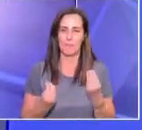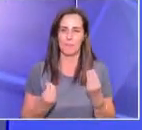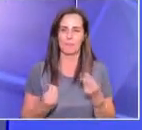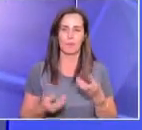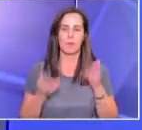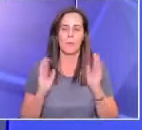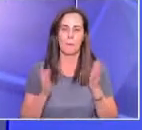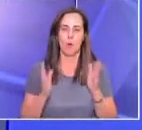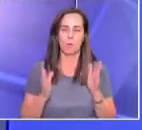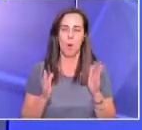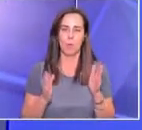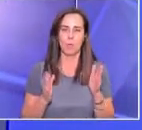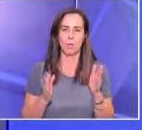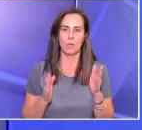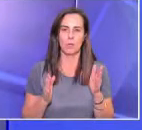שהם מאוד מאוד